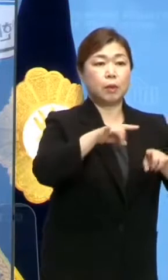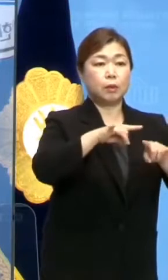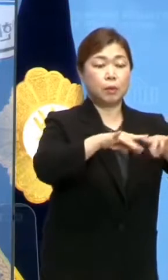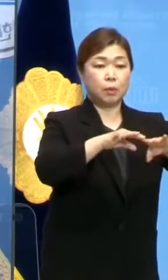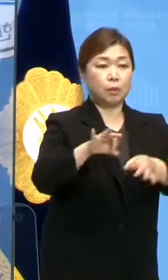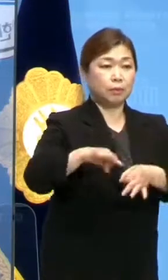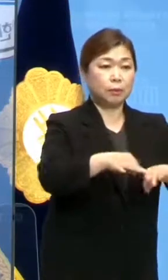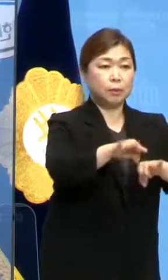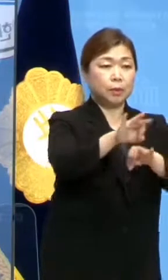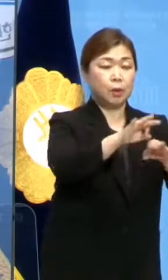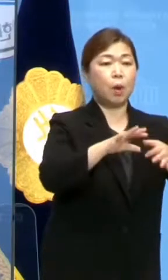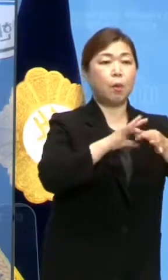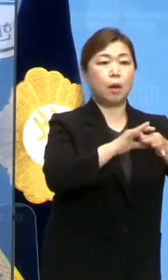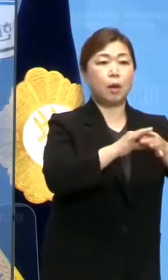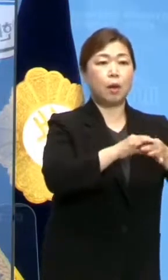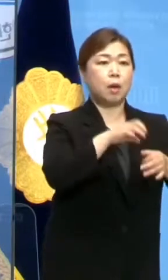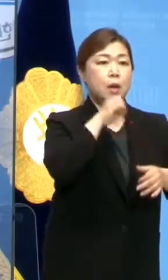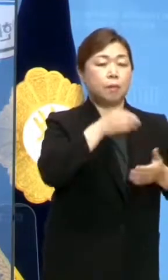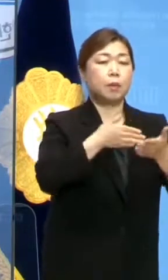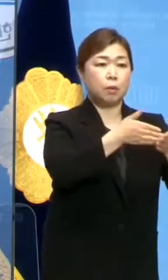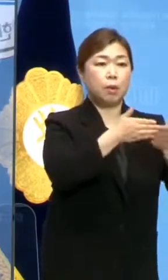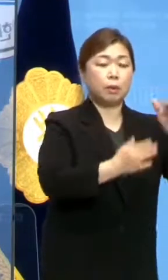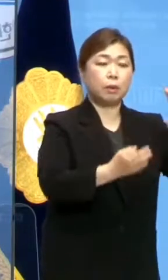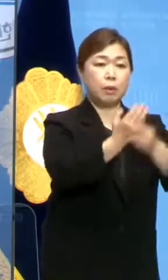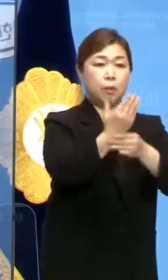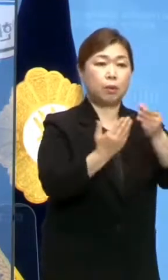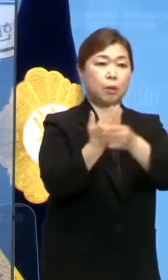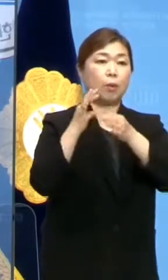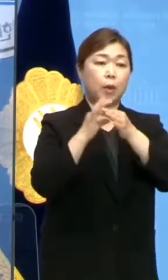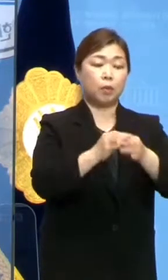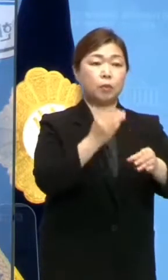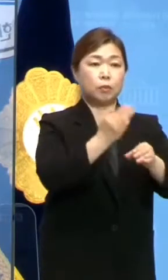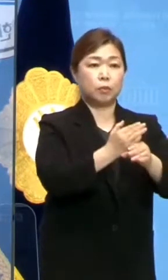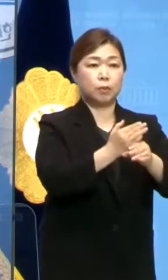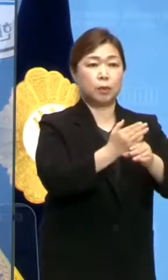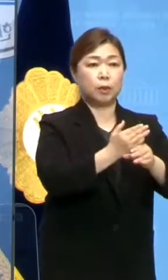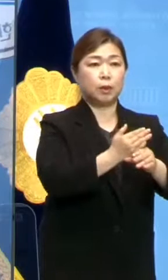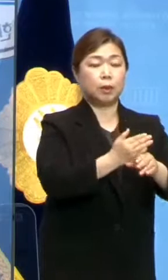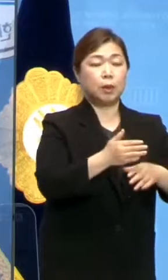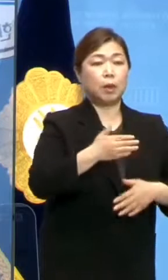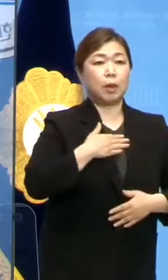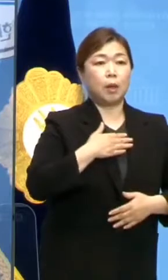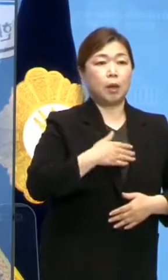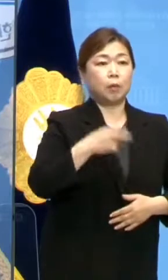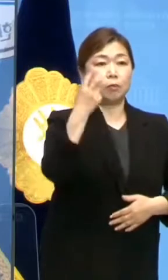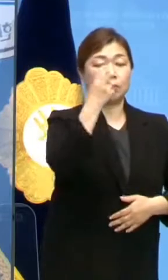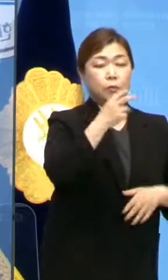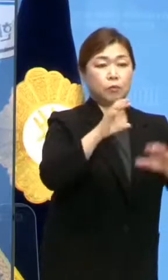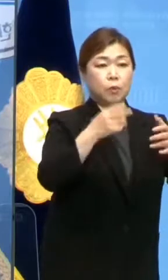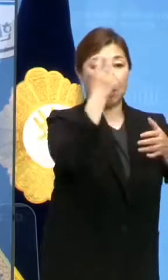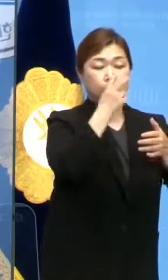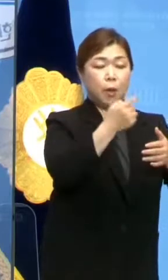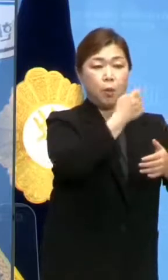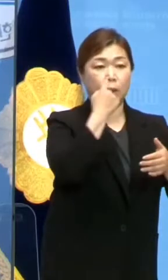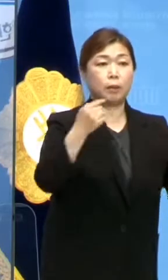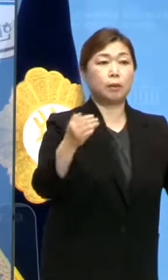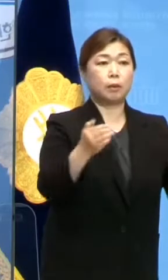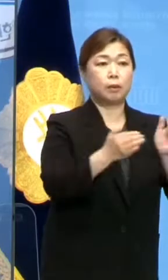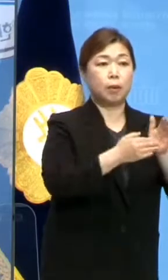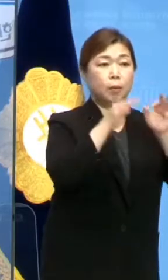킥보드 관련 민원과 사고가 끊이질 않고 있습니다 제가 국정감사 과정에서 확인한 바에